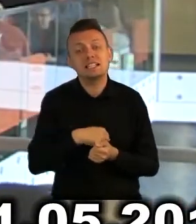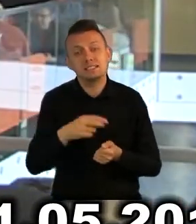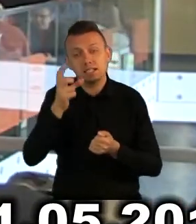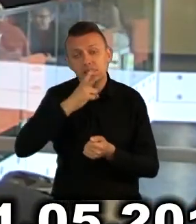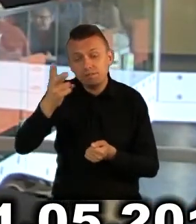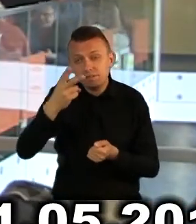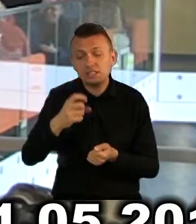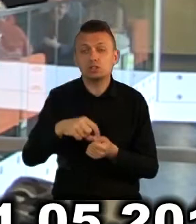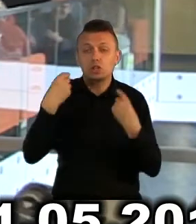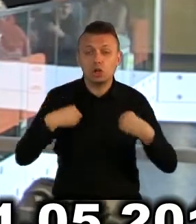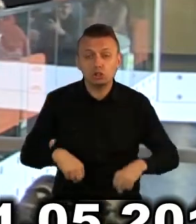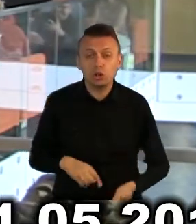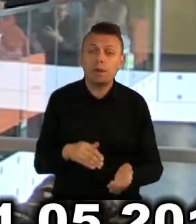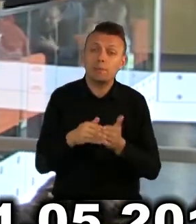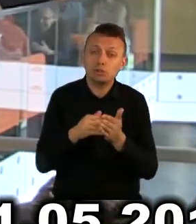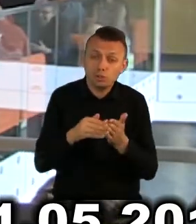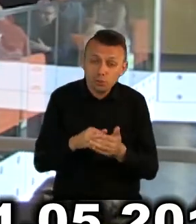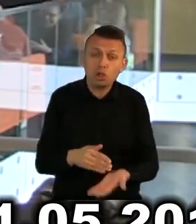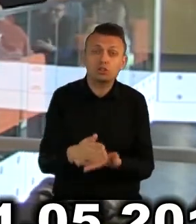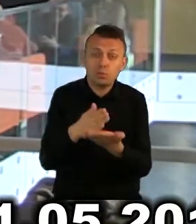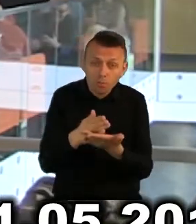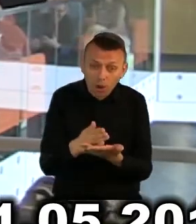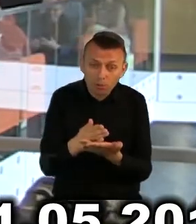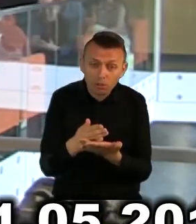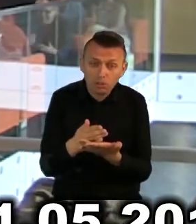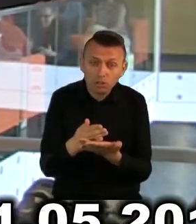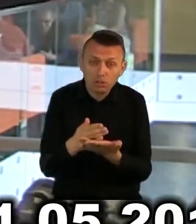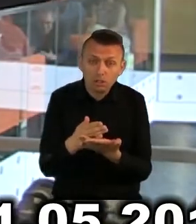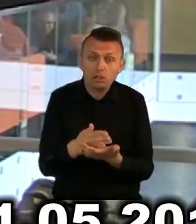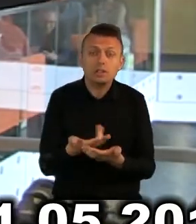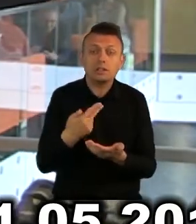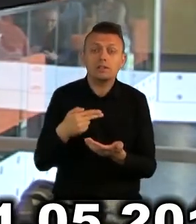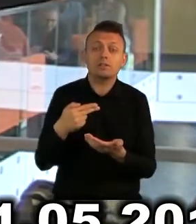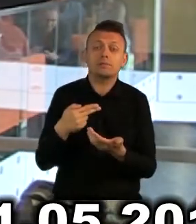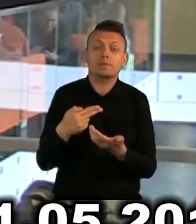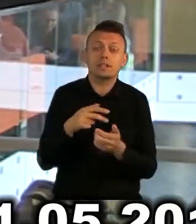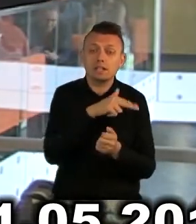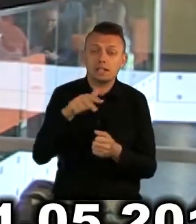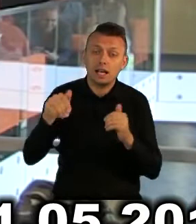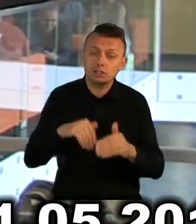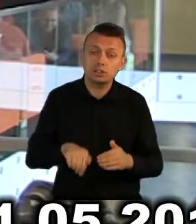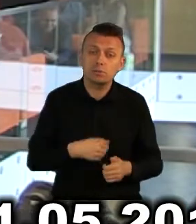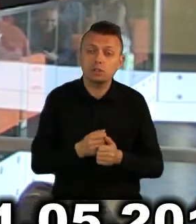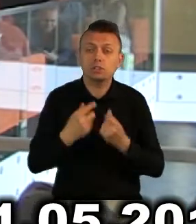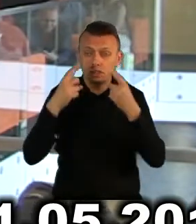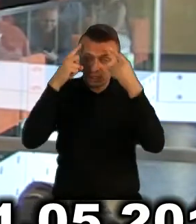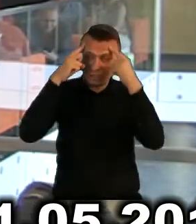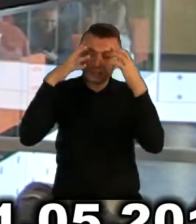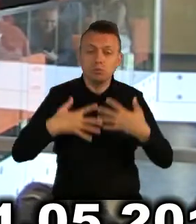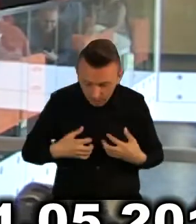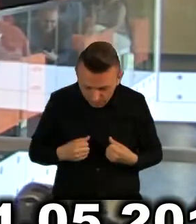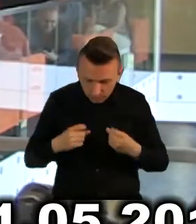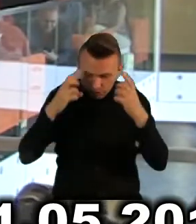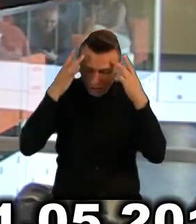osobę potrzebującą, udzielał jej pomocy, bo to nie tylko chodzi o ruch drogowy, ale wszędzie. Każdy może zasłabnąć, nawet w szkole, w pomieszczeniu, w